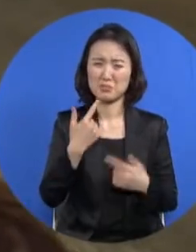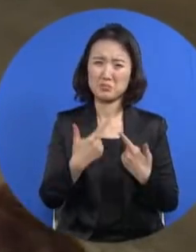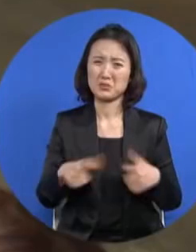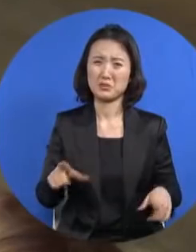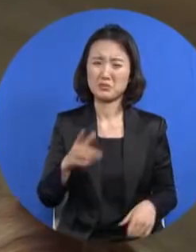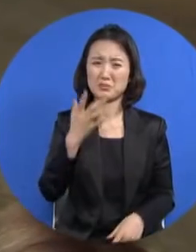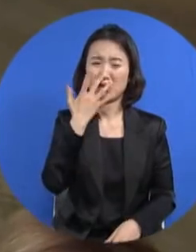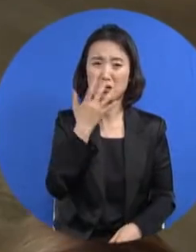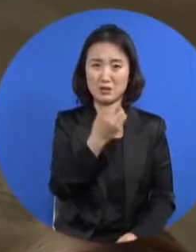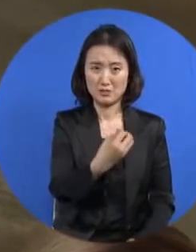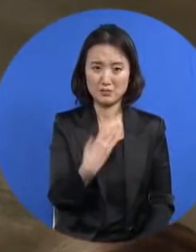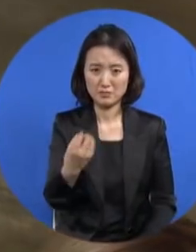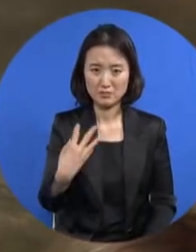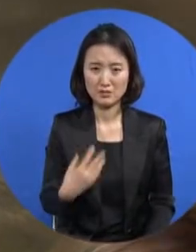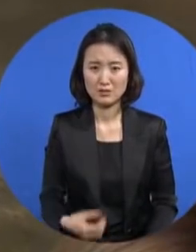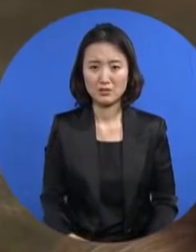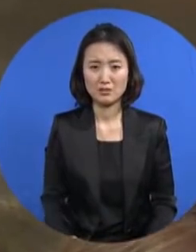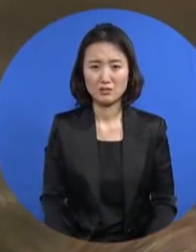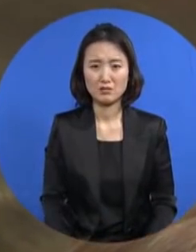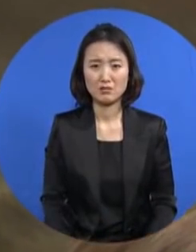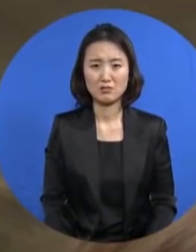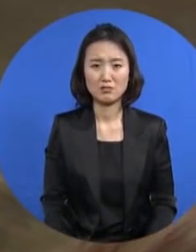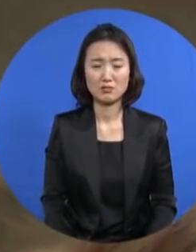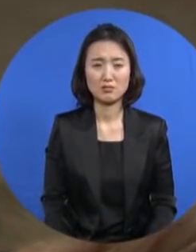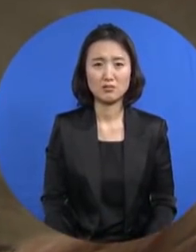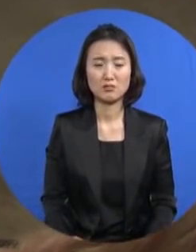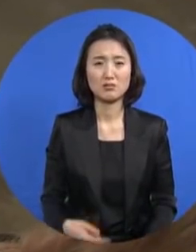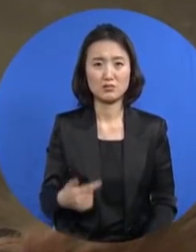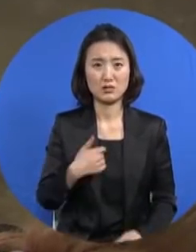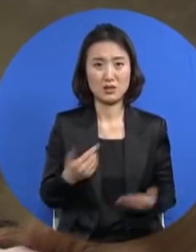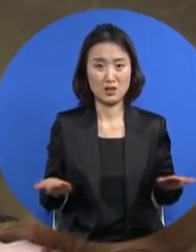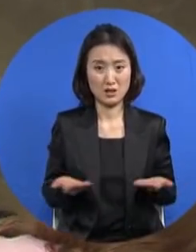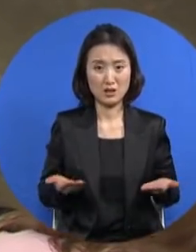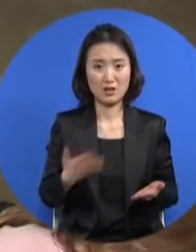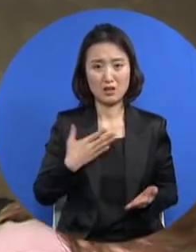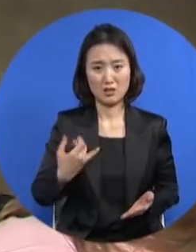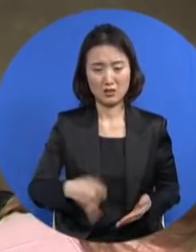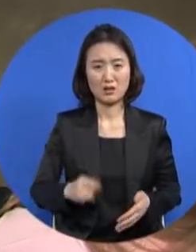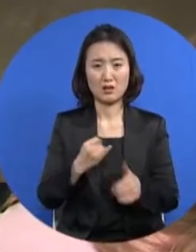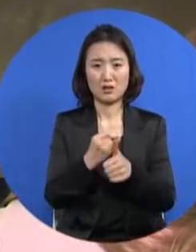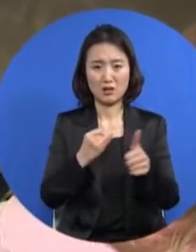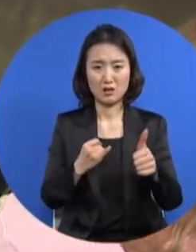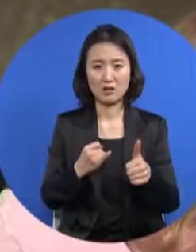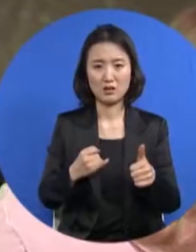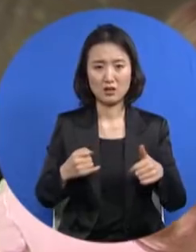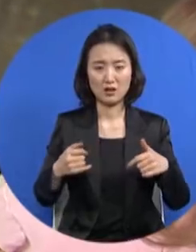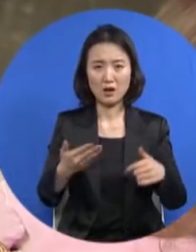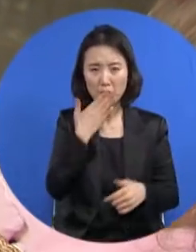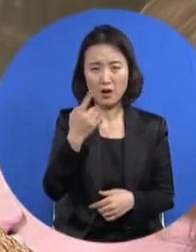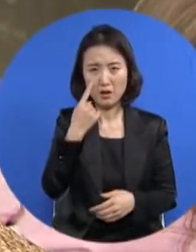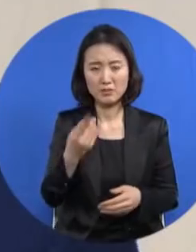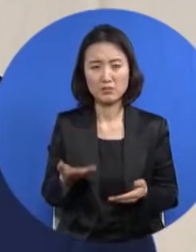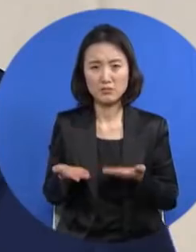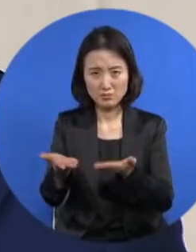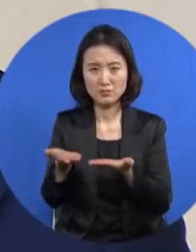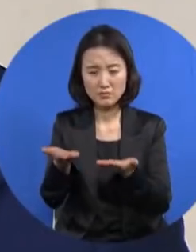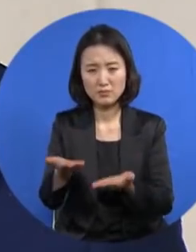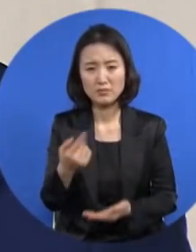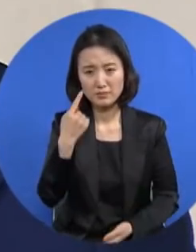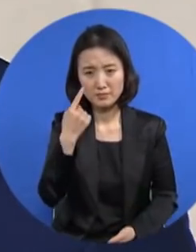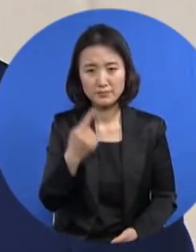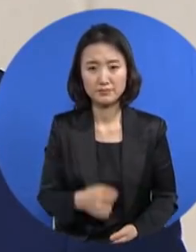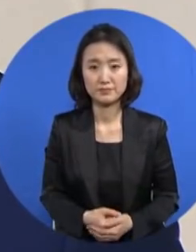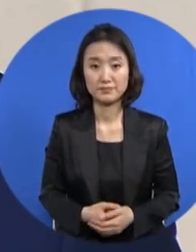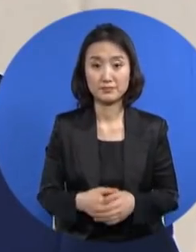별로야. 이렇게 얘기하고 저는 우리 회사의 모든 메뉴는 제 딸하고 남편이 시식 대상이에요.